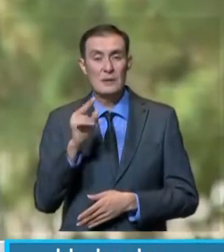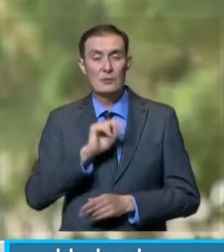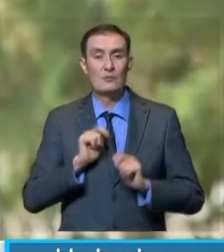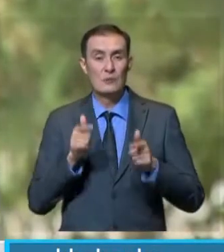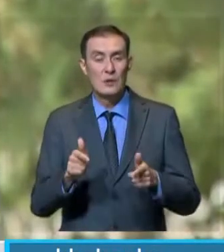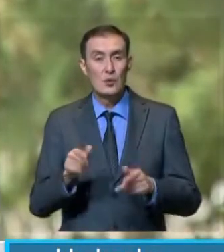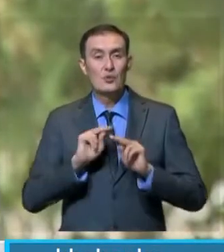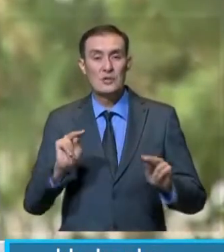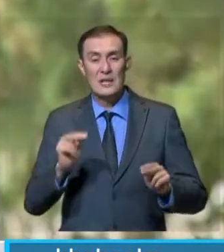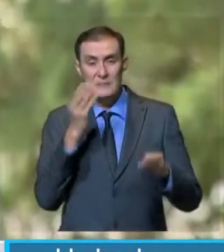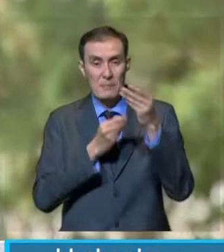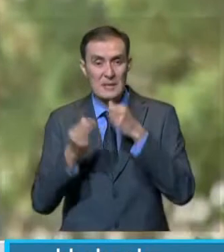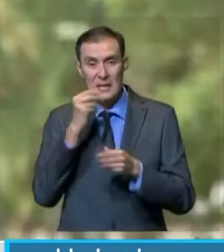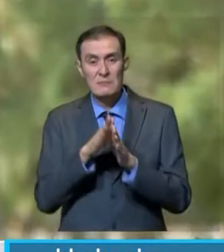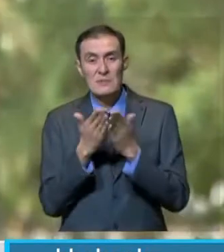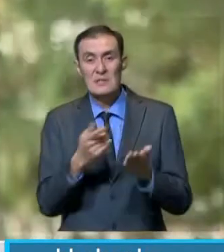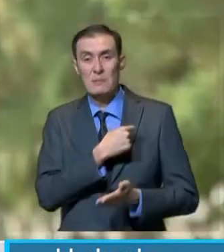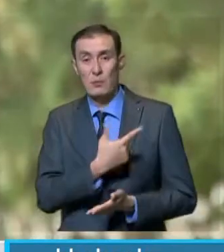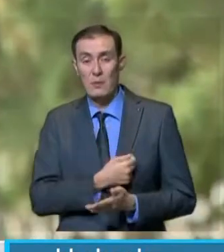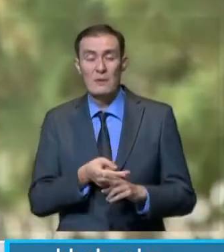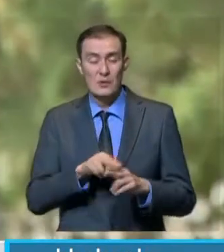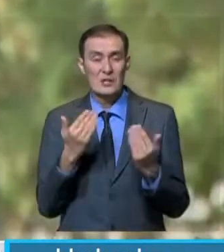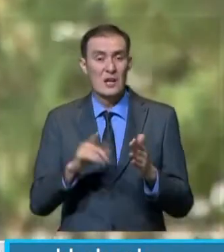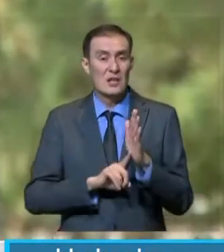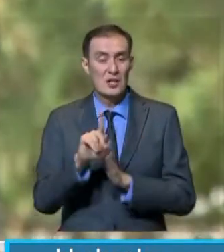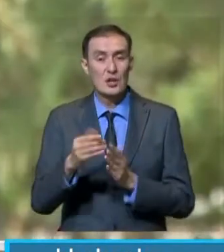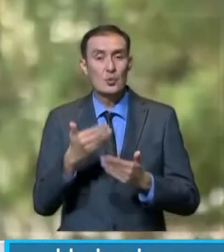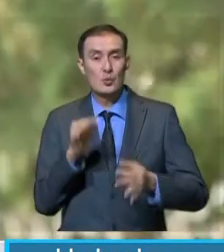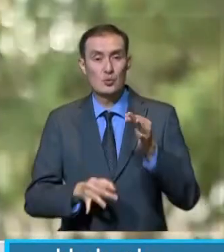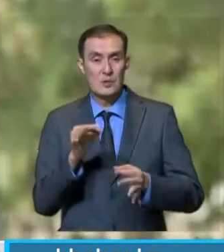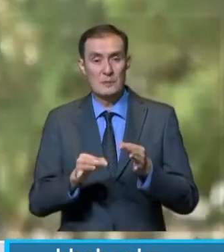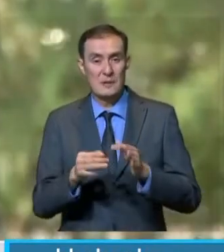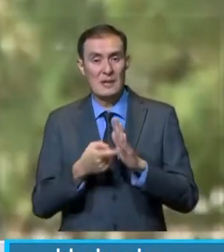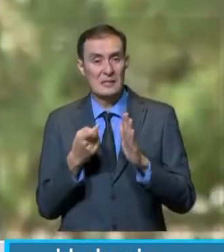учителей с использованием поддельных дипломов. По этим фактам в настоящее время начато досудебное расследование.